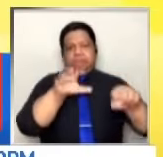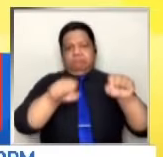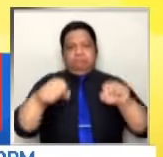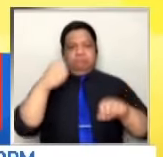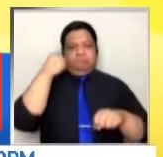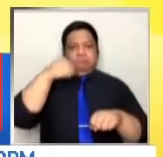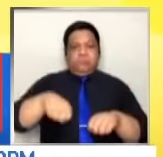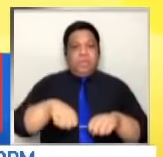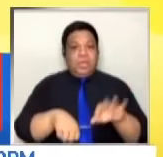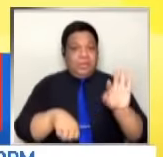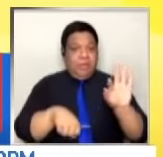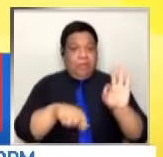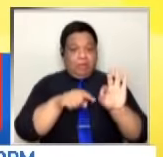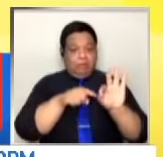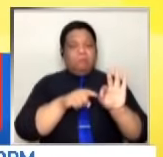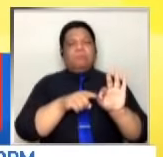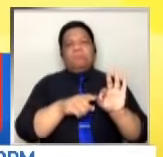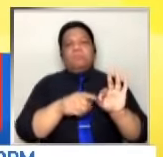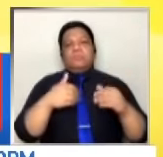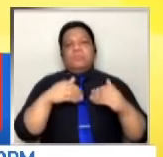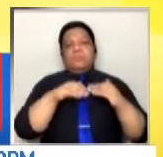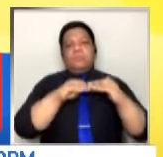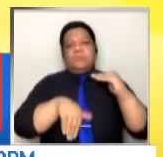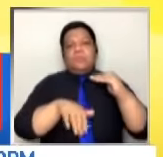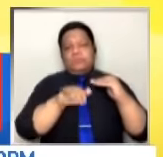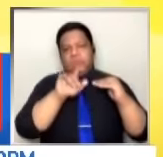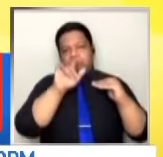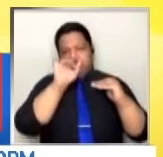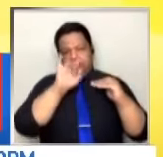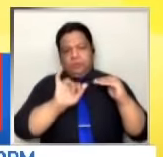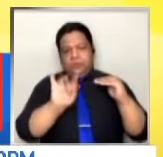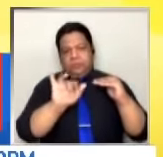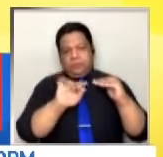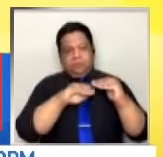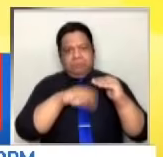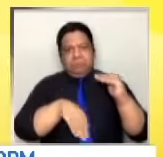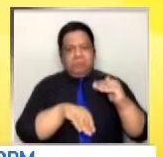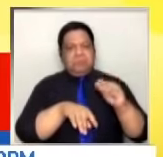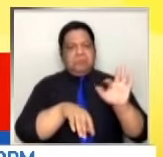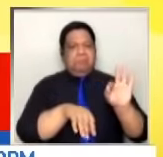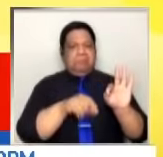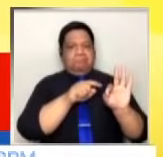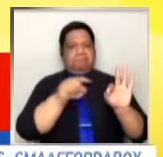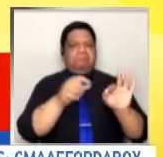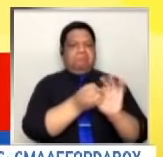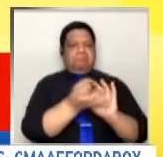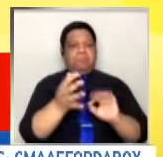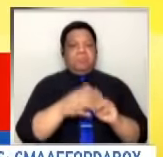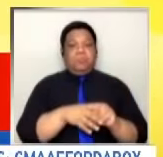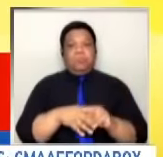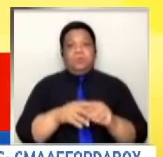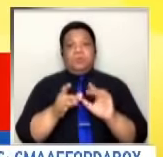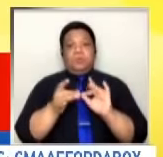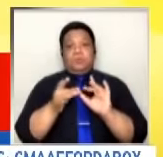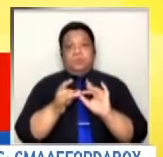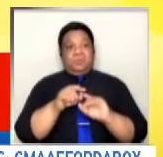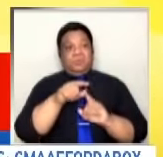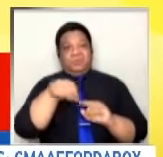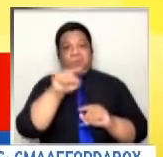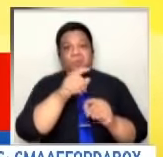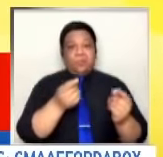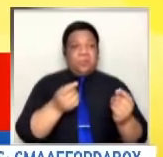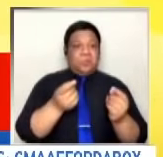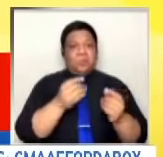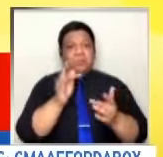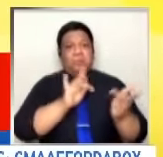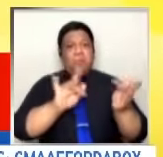edad, 14 hanggang 17 anyos. Walang ginagawa to sa kalsada, pag-alagala lang. Tatanungin natin bakit nasa labas